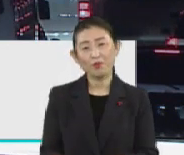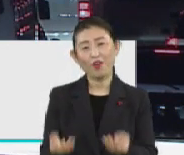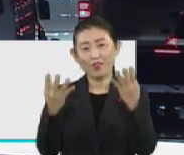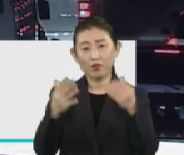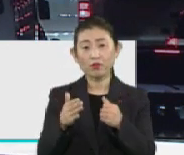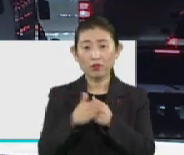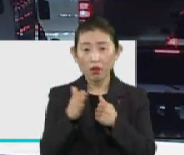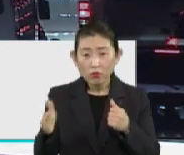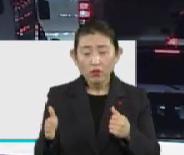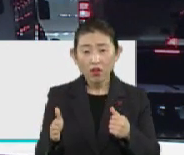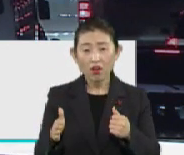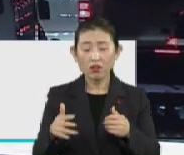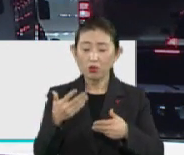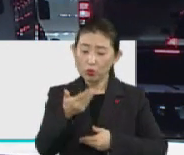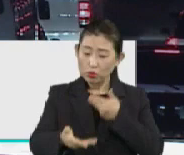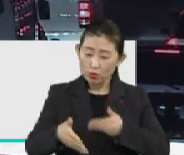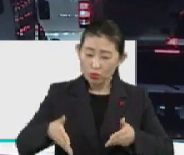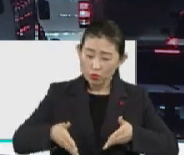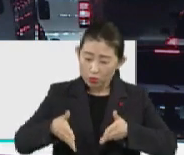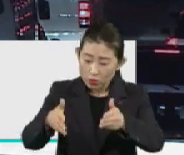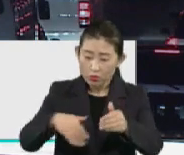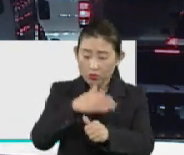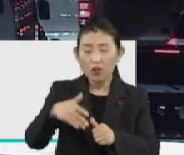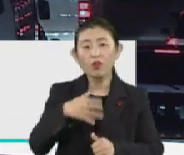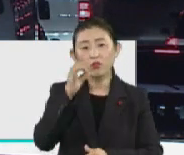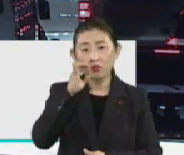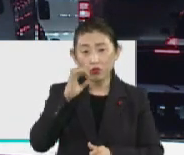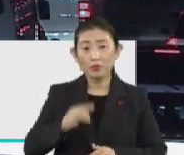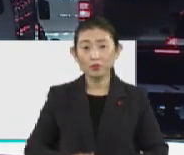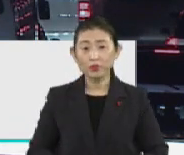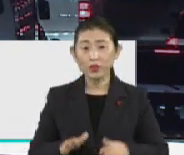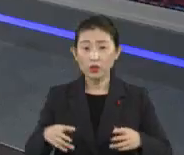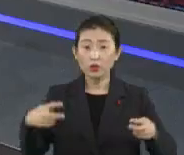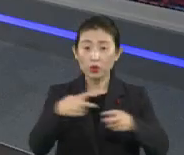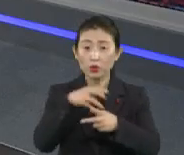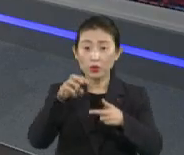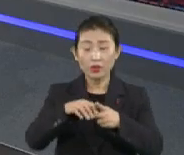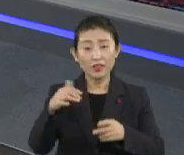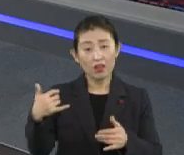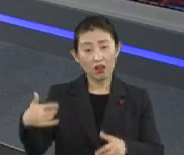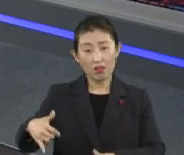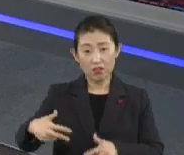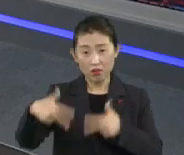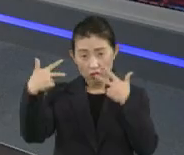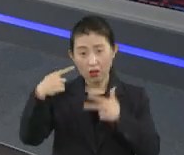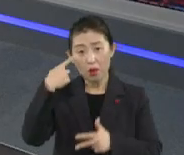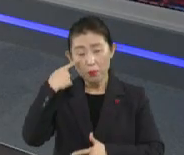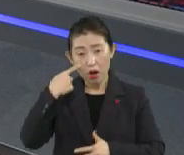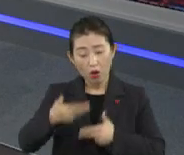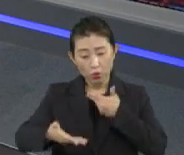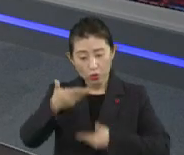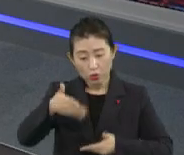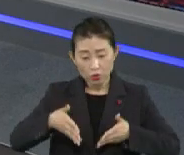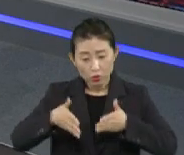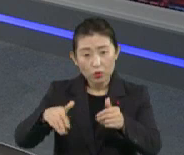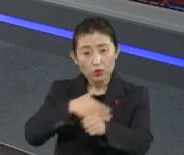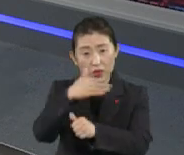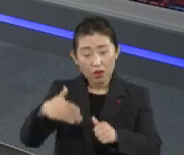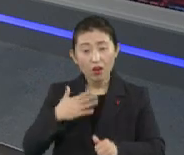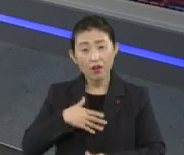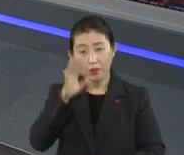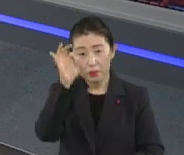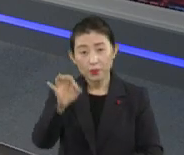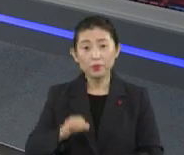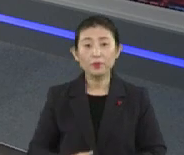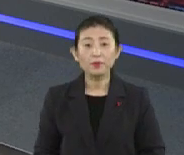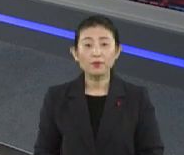그래도 명절인 만큼 상황이 궁금합니다. 네, 도로공사 교통센터 연결해서 이 시각 현재 고속도로 상황 자세히